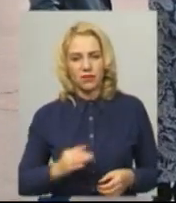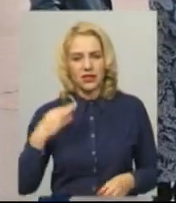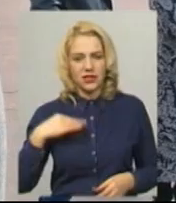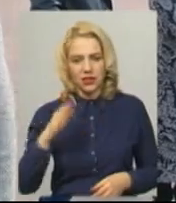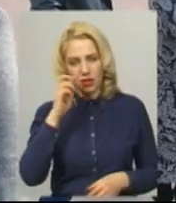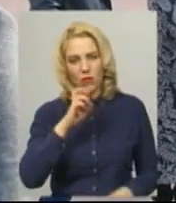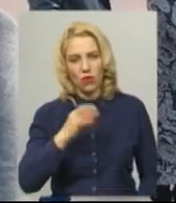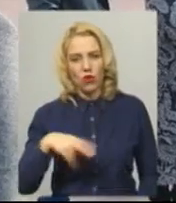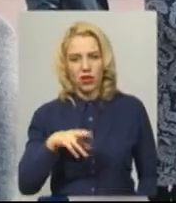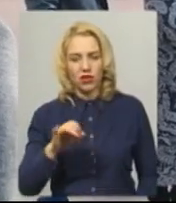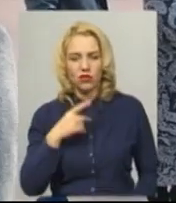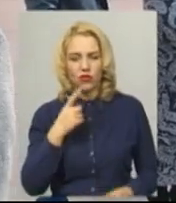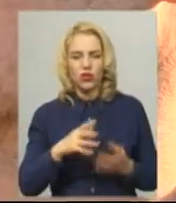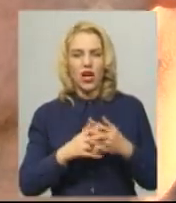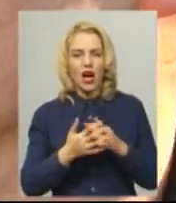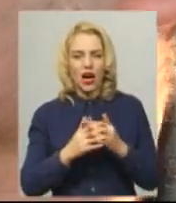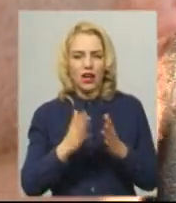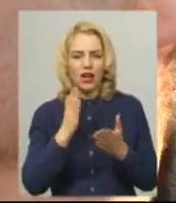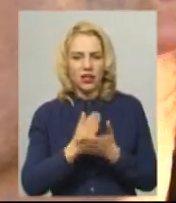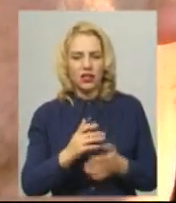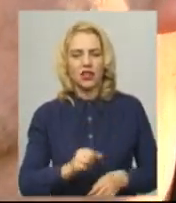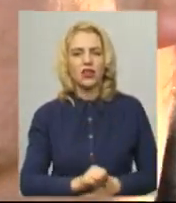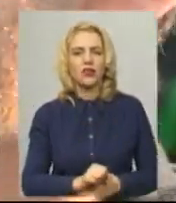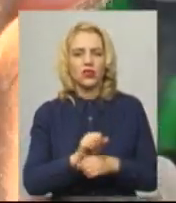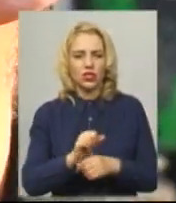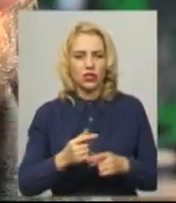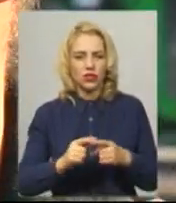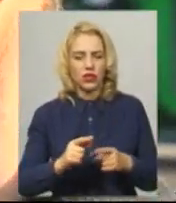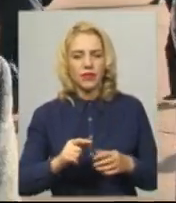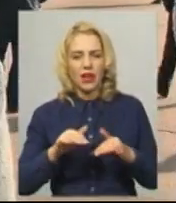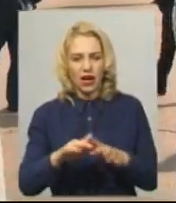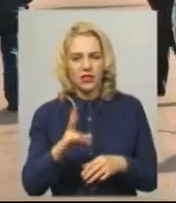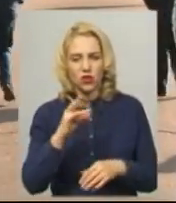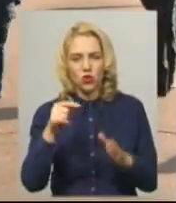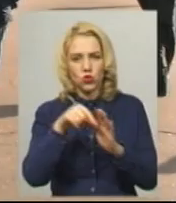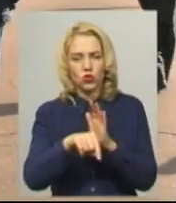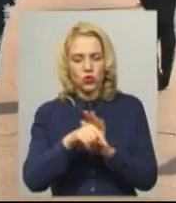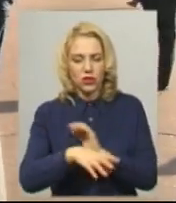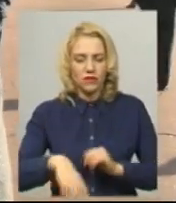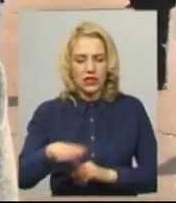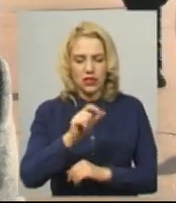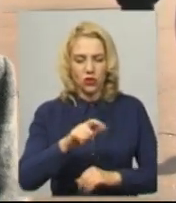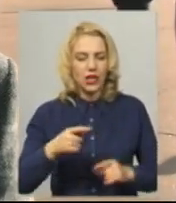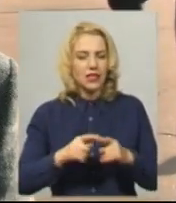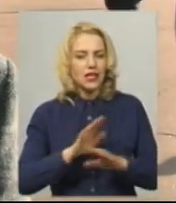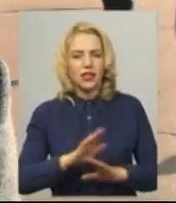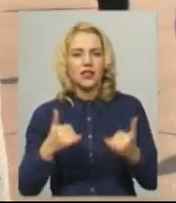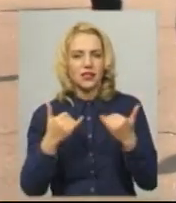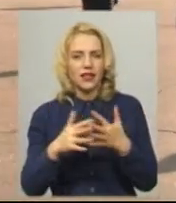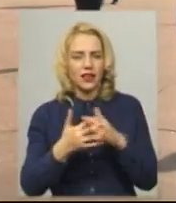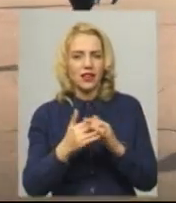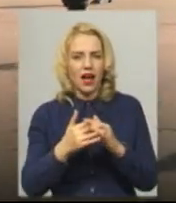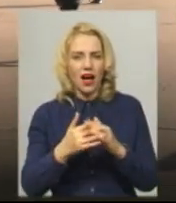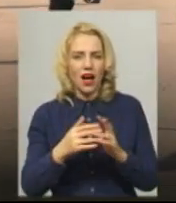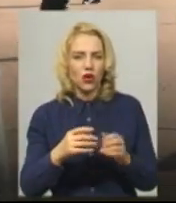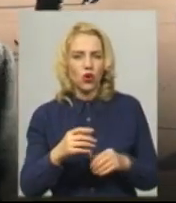вважає, що аграрії стали рушійною силою акції, але стосується вона всіх людей. Це акція не тільки для агрономів, а ми